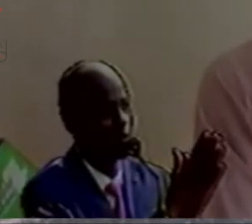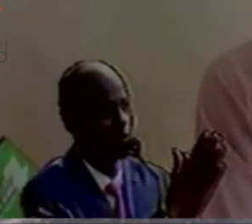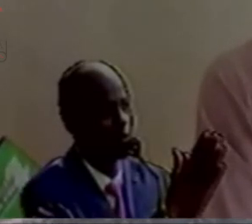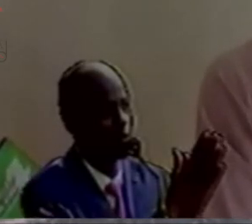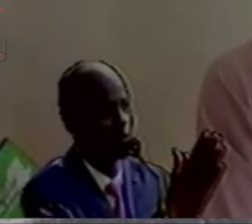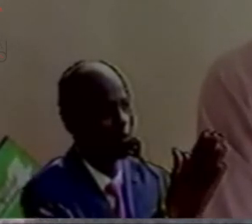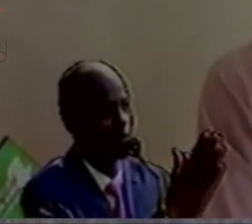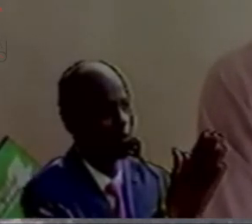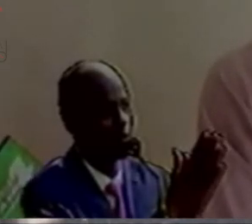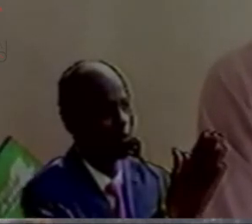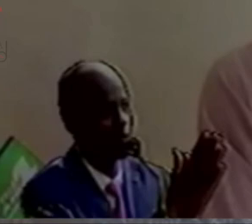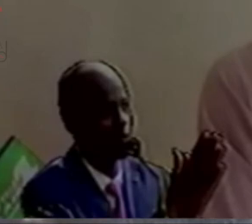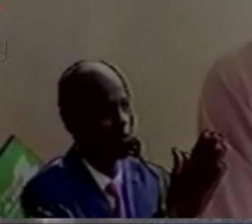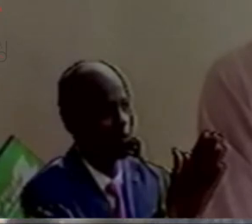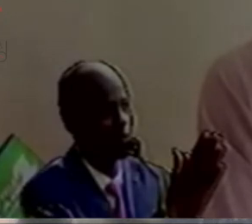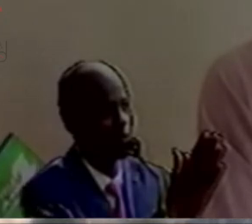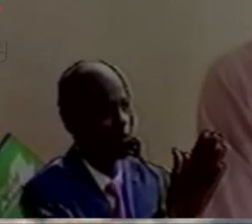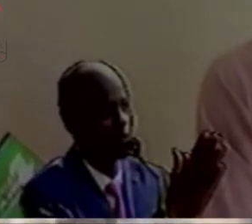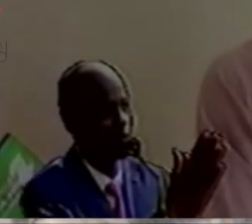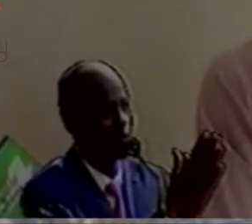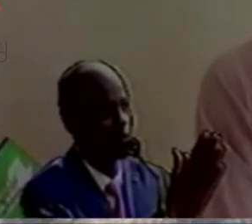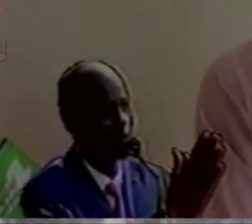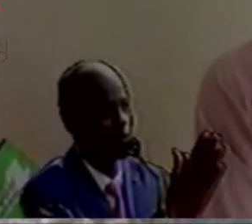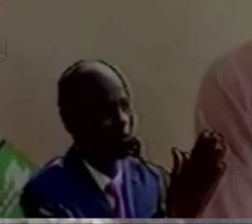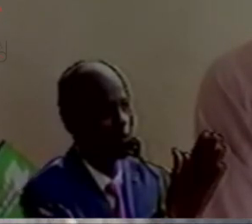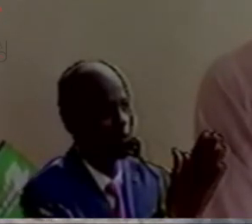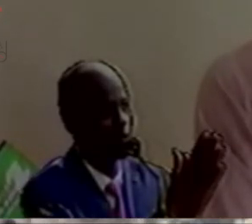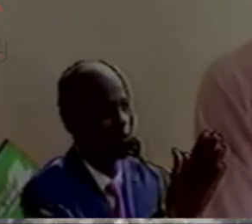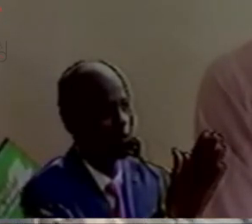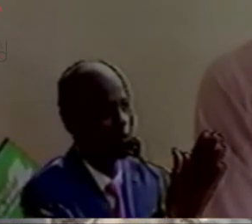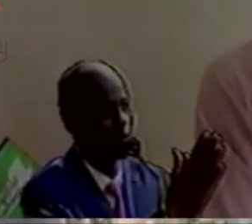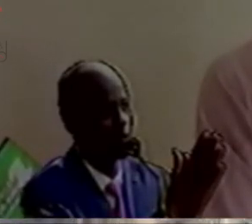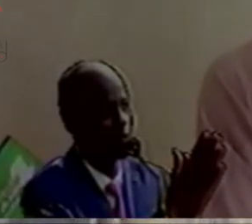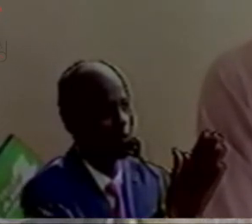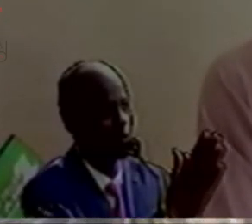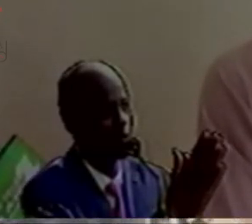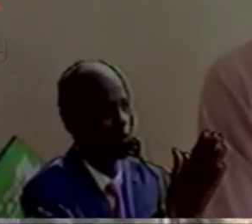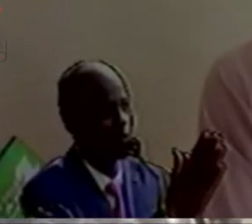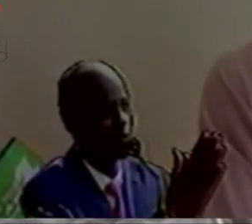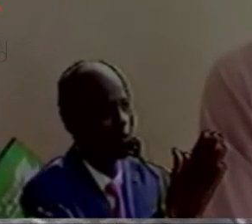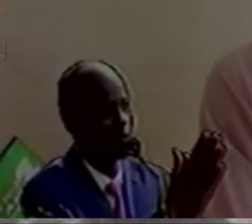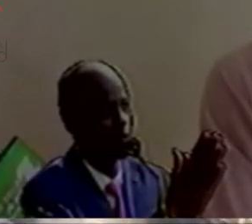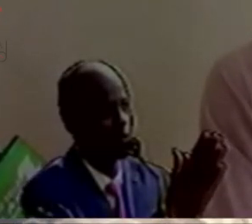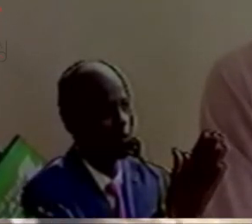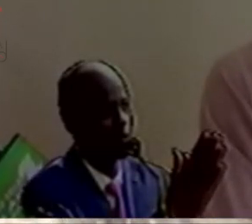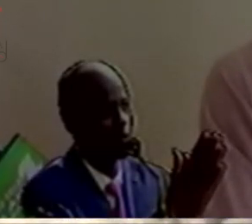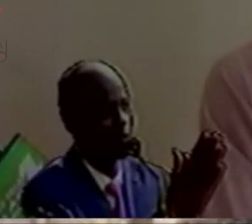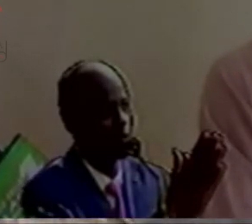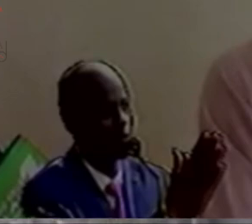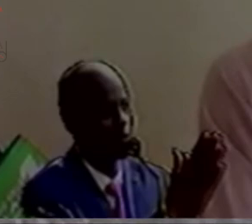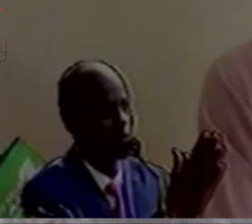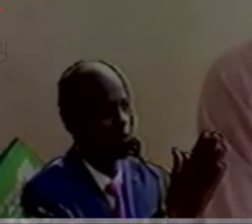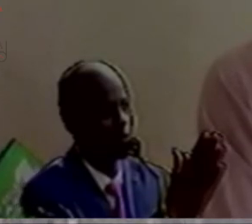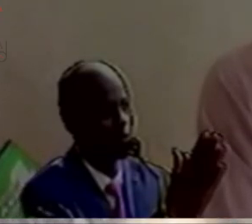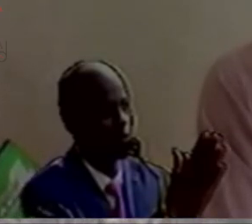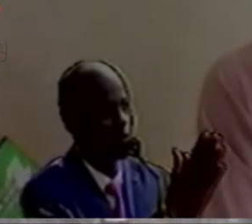suivi, n'importe qui qui passé comme ça. Et ça, ce n'est pas des barrières qui ponctuelles, qui l'a seulement pour journée, mais qui a